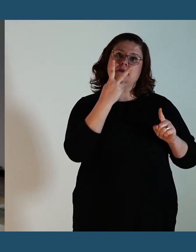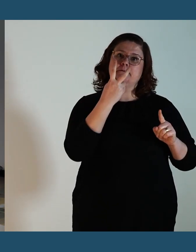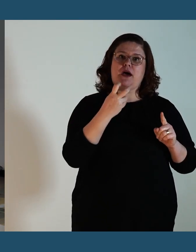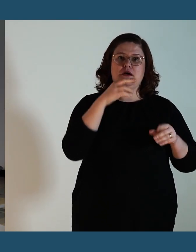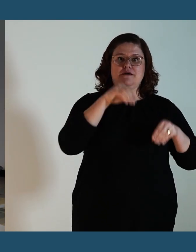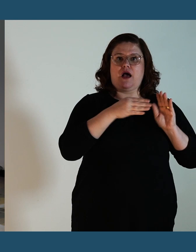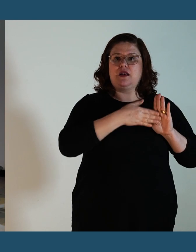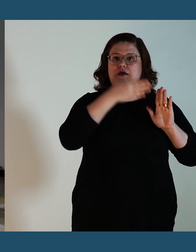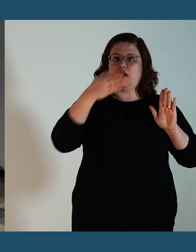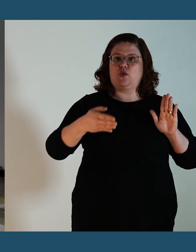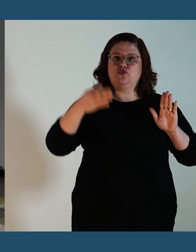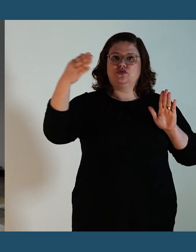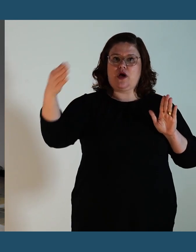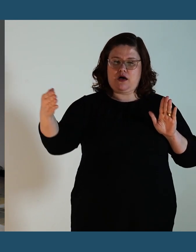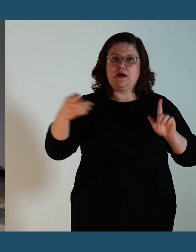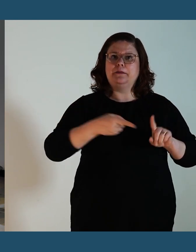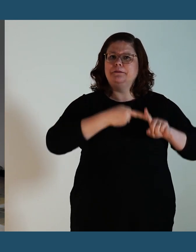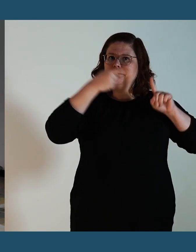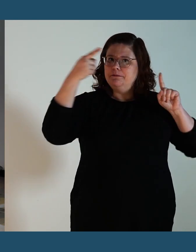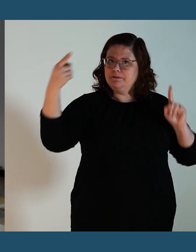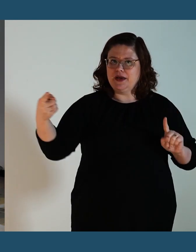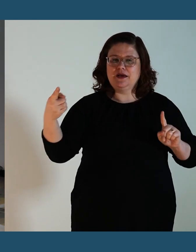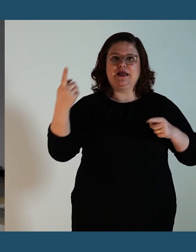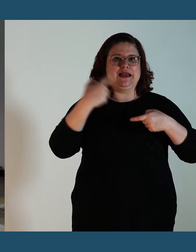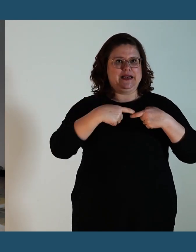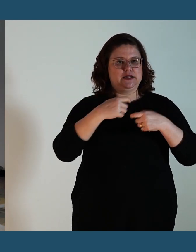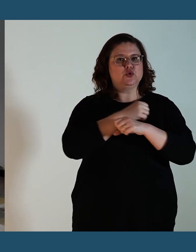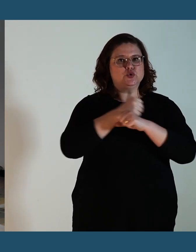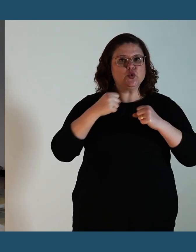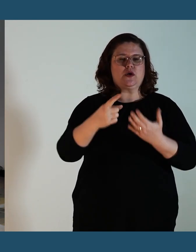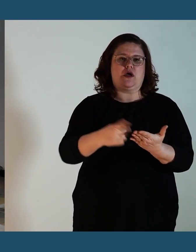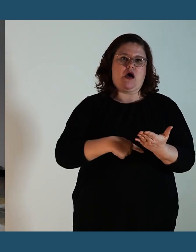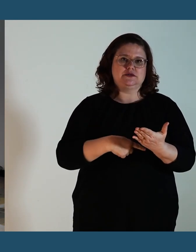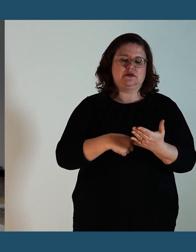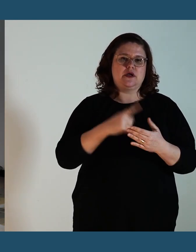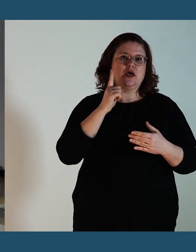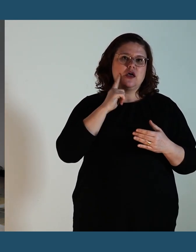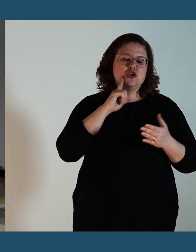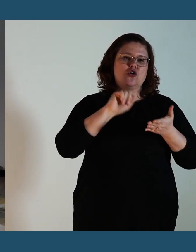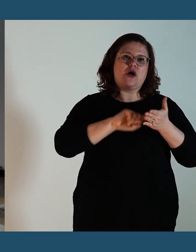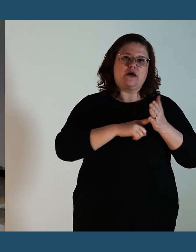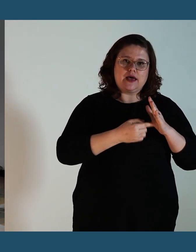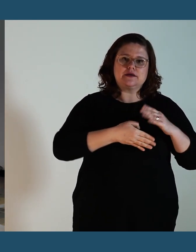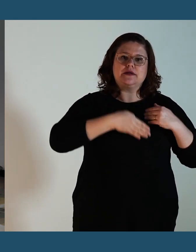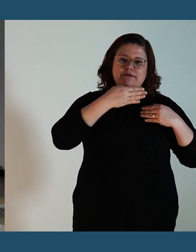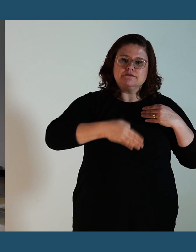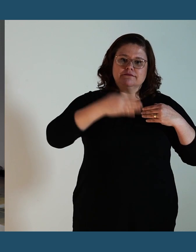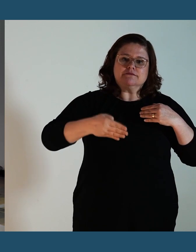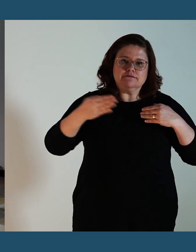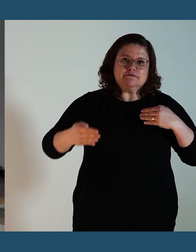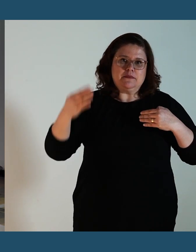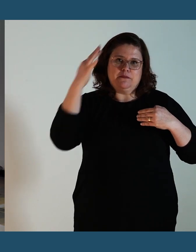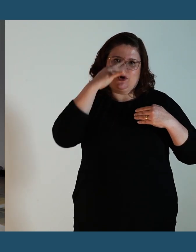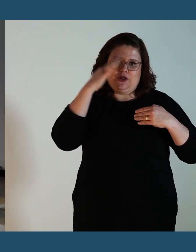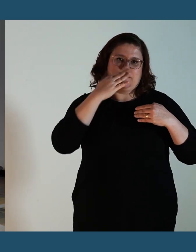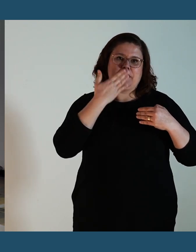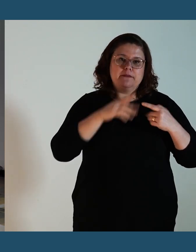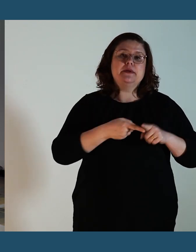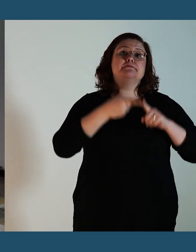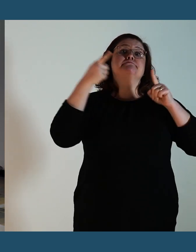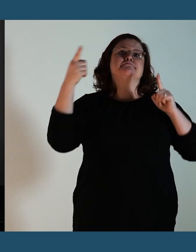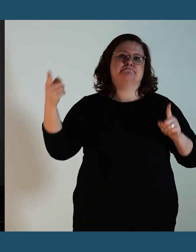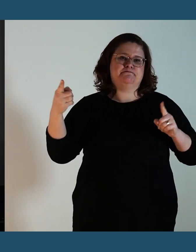vaalikautta. Tässä on niin isoja haasteita. Sitten tarvitsisi joka kerta pohtia uudestaan. Hyvä,